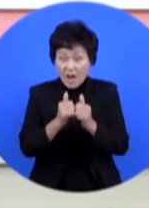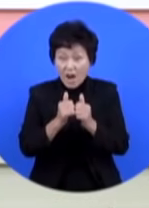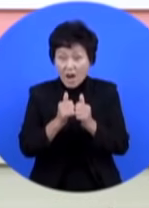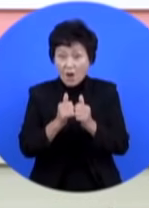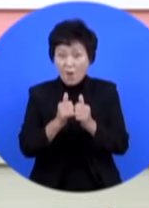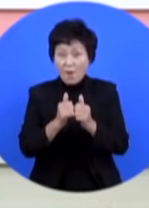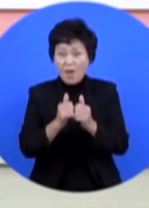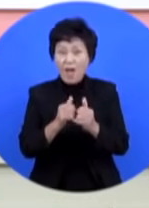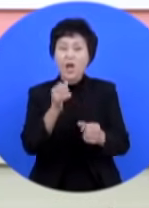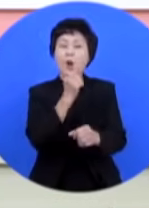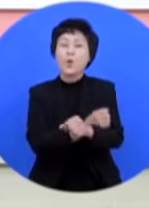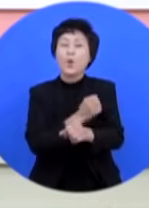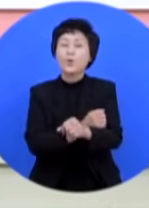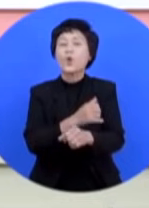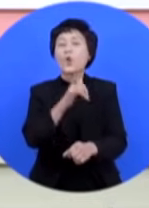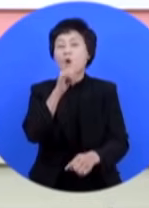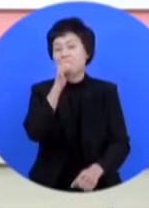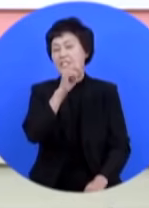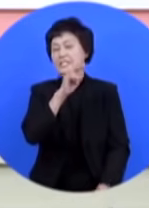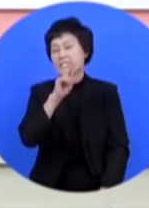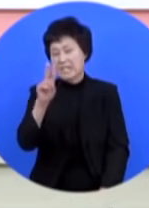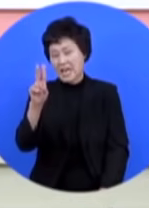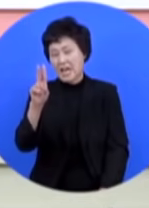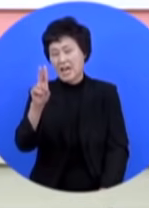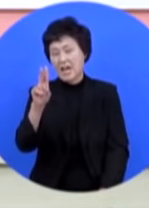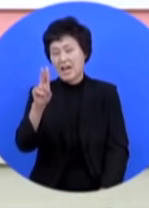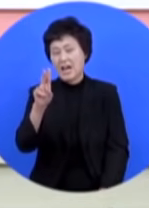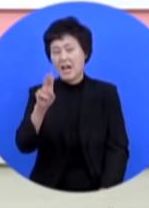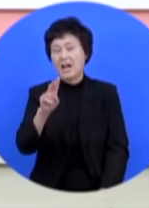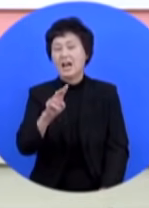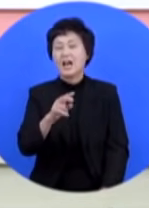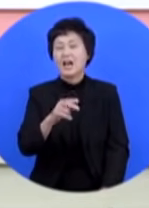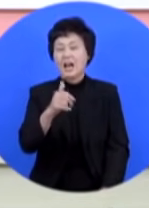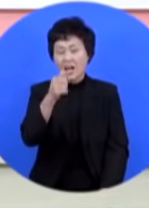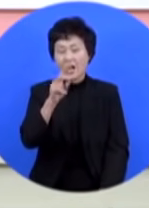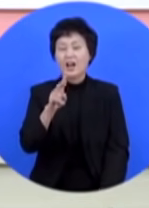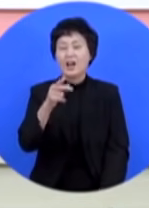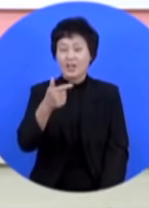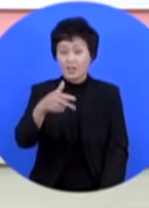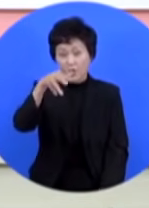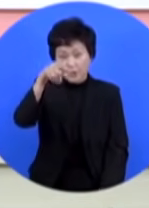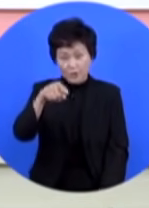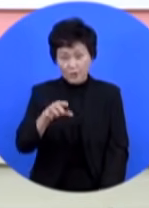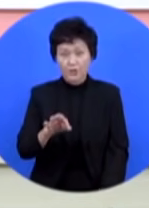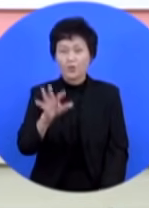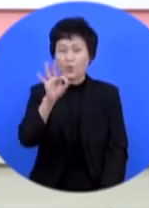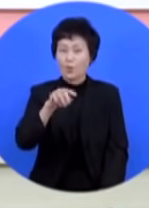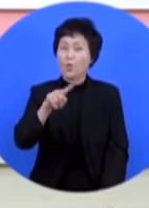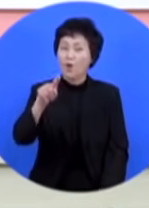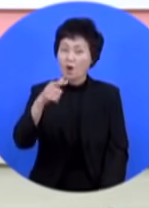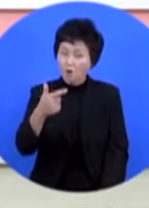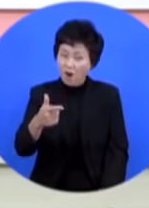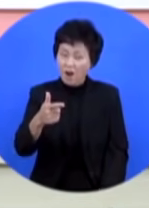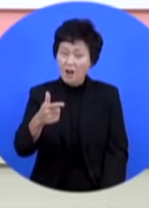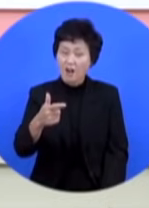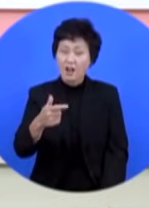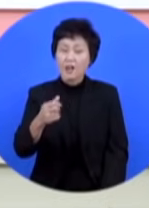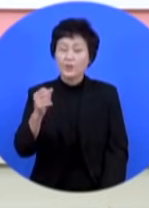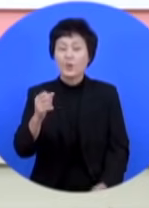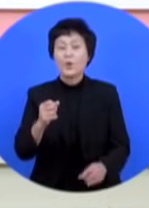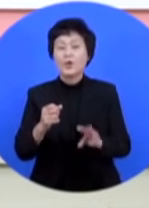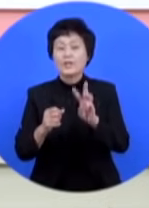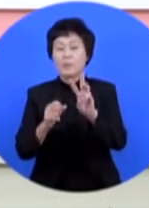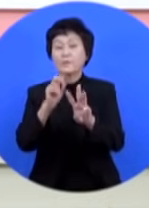국립묘지 안장심의위원회 통과를 해야 됩니다. 네. 15인 가운데 10명, 3분의 2 이상이 찬성해야만 통과가 되는 그렇게